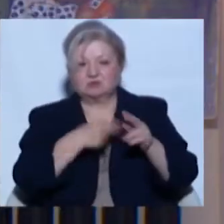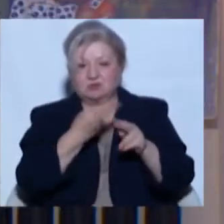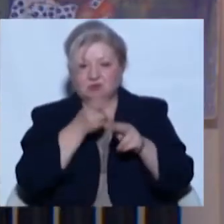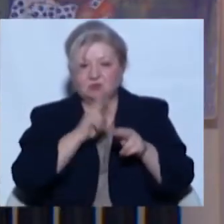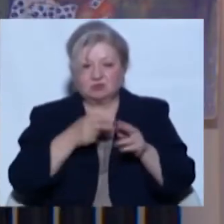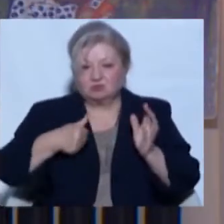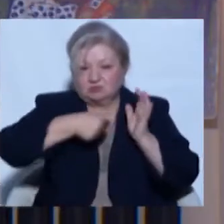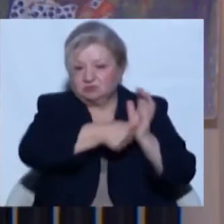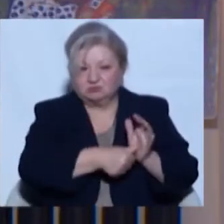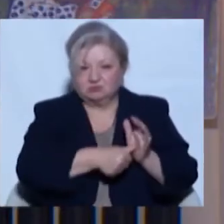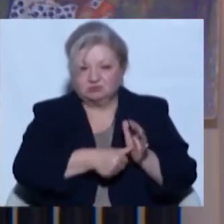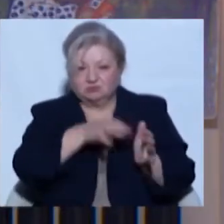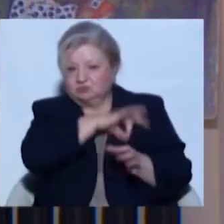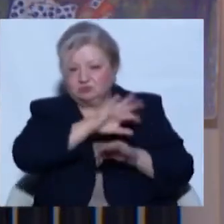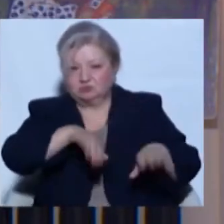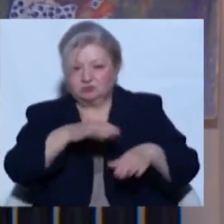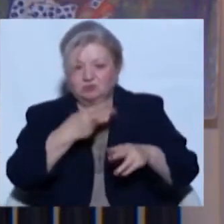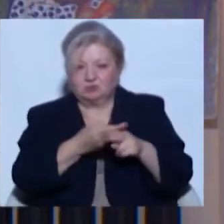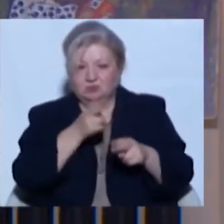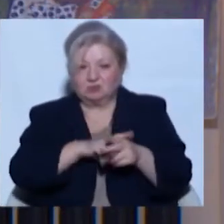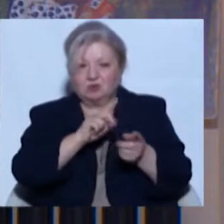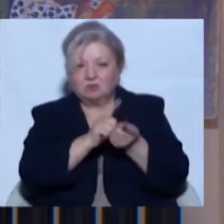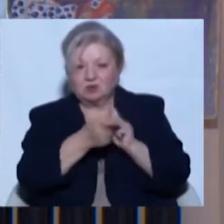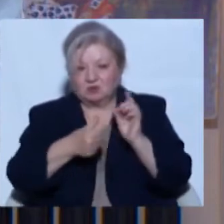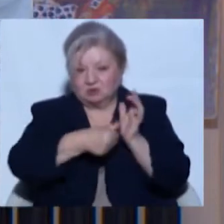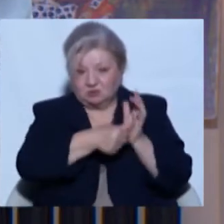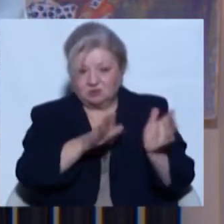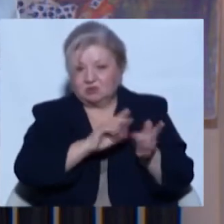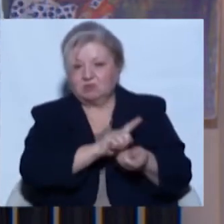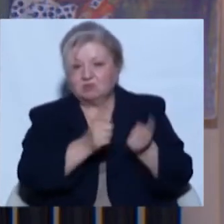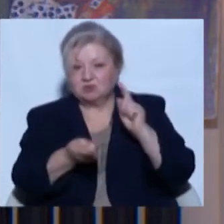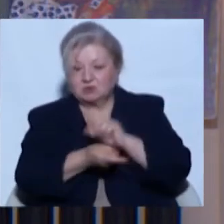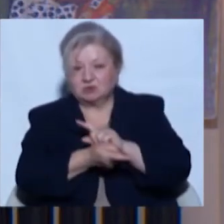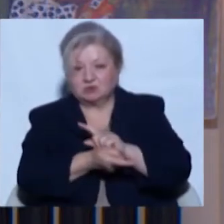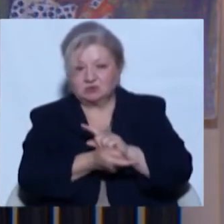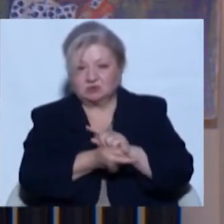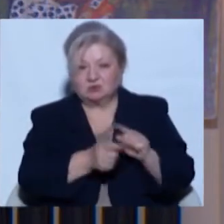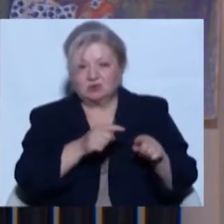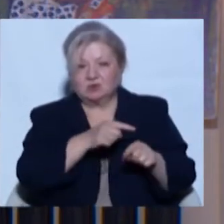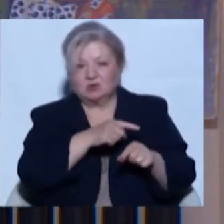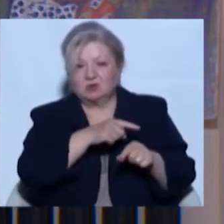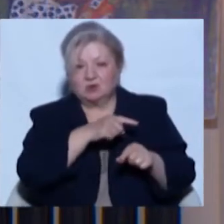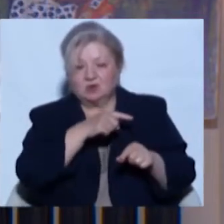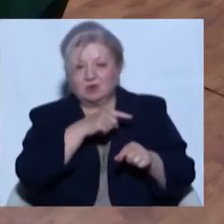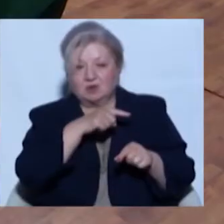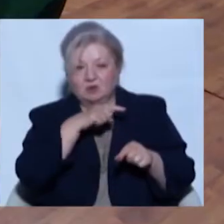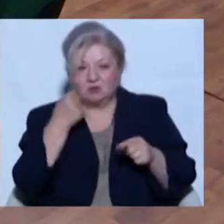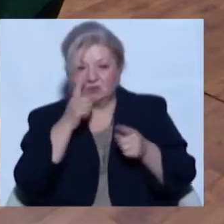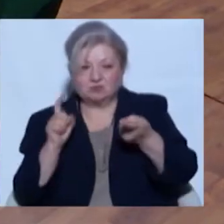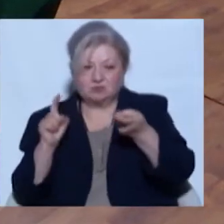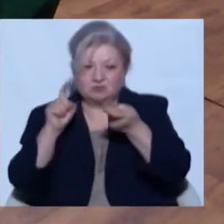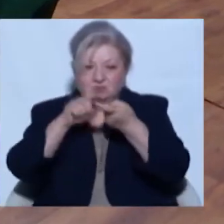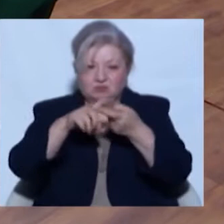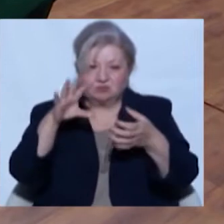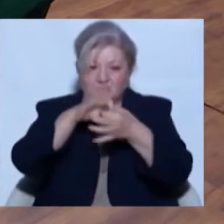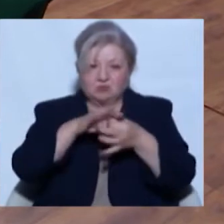ის არამცუ ეხმარება ერეკლეს უფრო მეტიც პირიქით იმისათვის რომ რუსეთისათვის კენ იყოს ერეკლე მეორე უფრო მიბმული ის